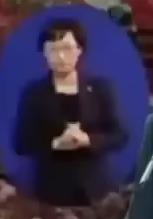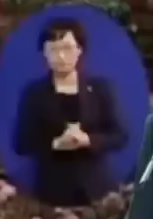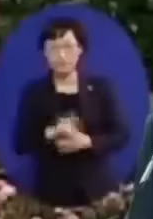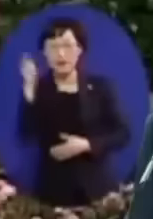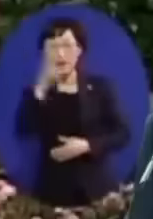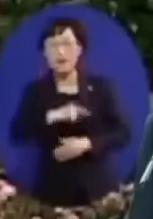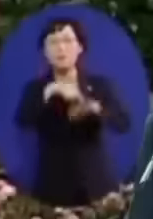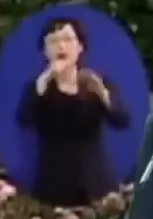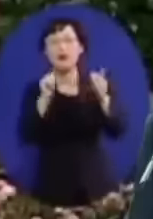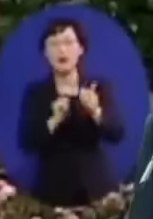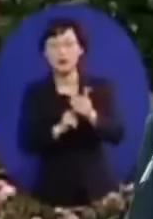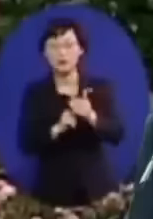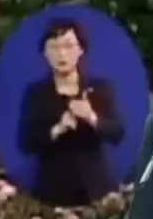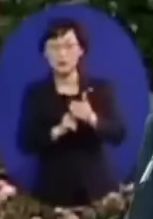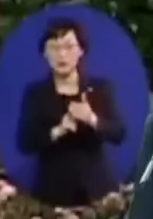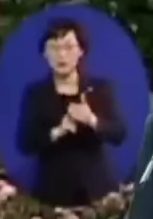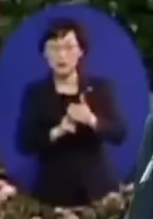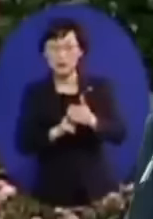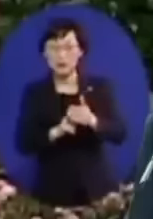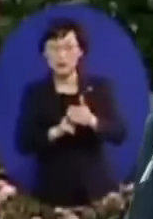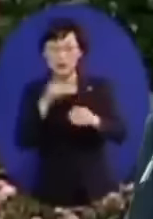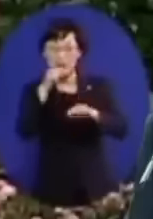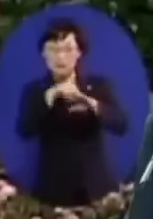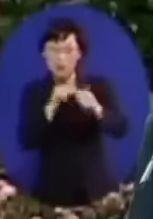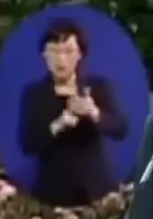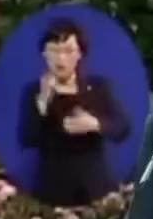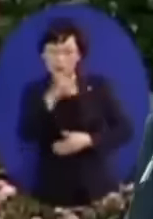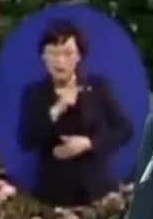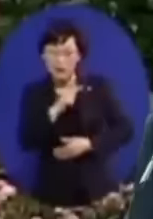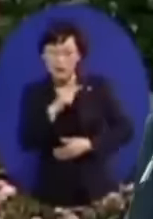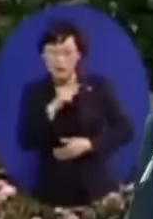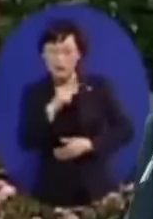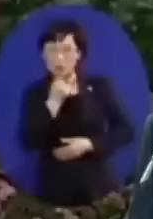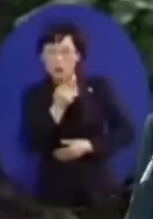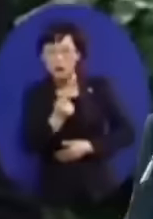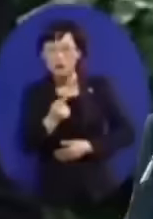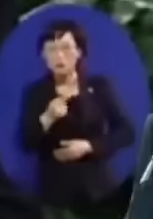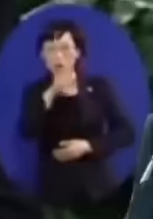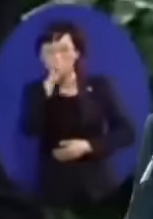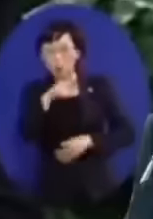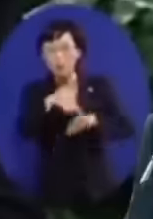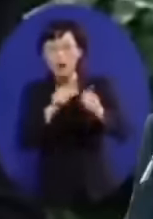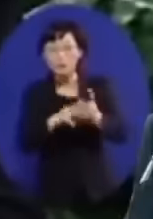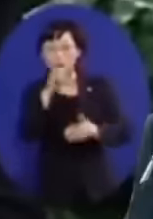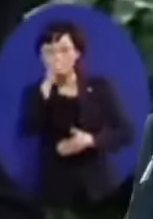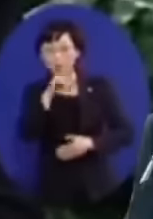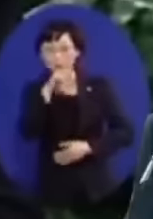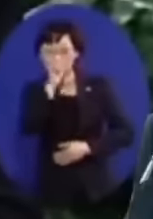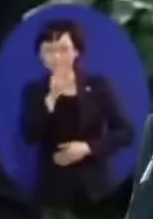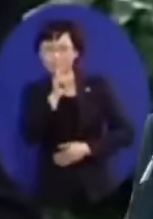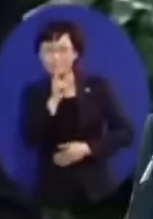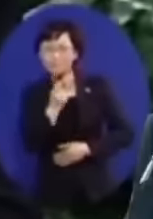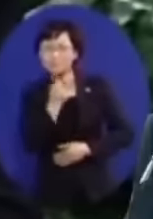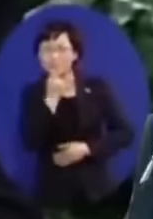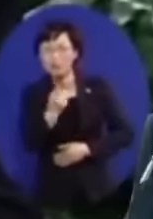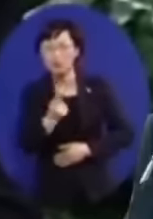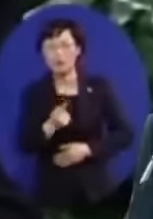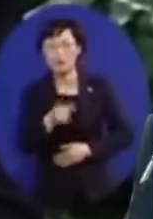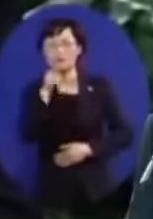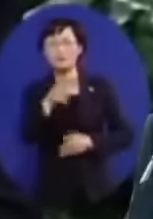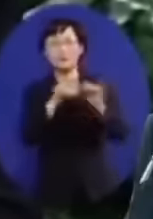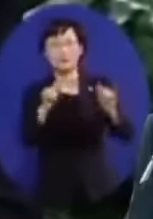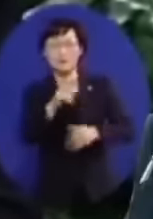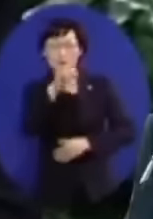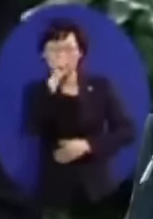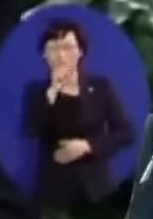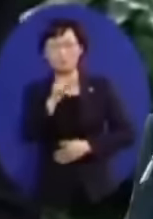악한 마음에서 악한 말이 나옵니다. 선한 마음에서는 선한 말이 나오고 그 사람 굉장히 선한